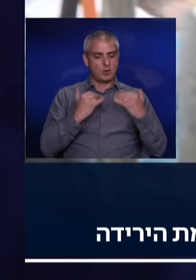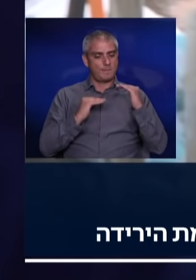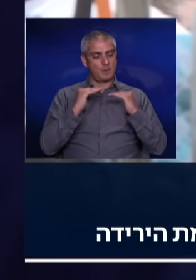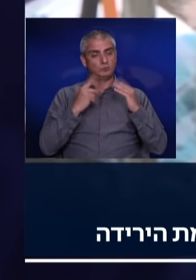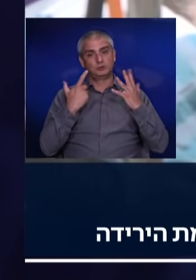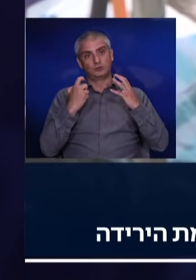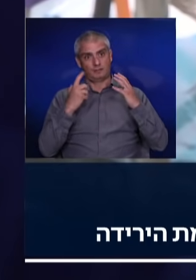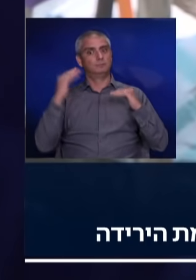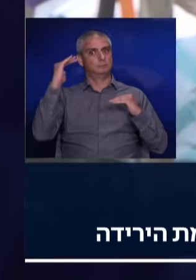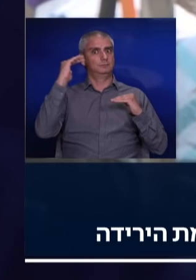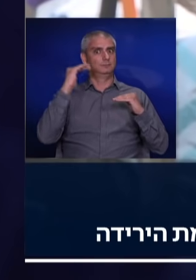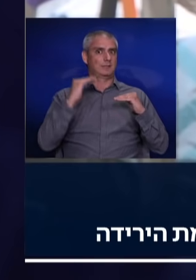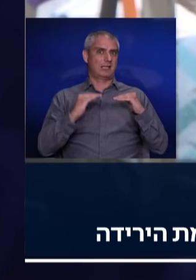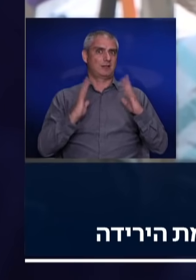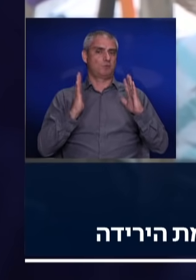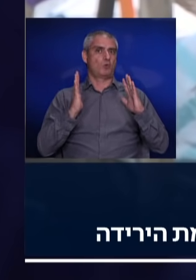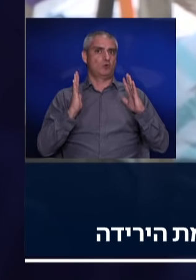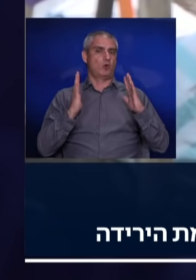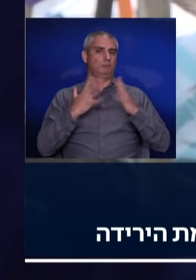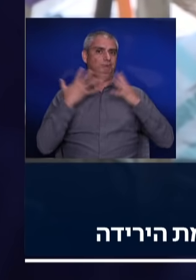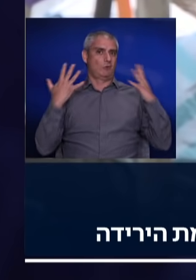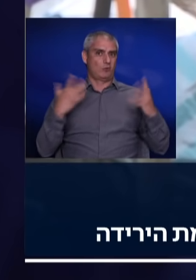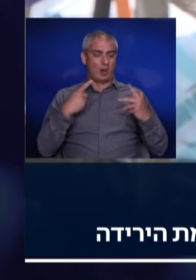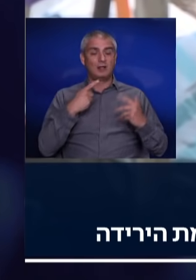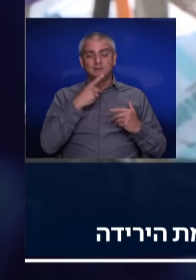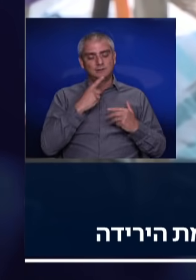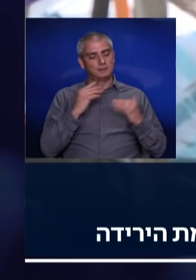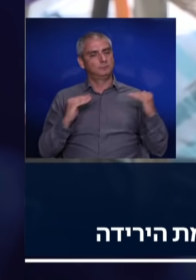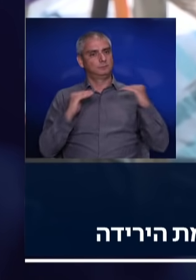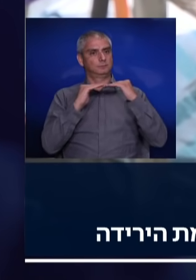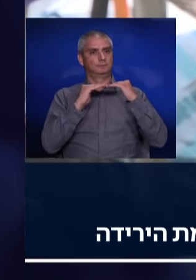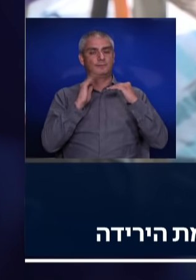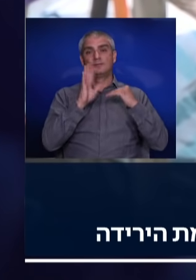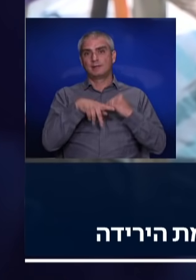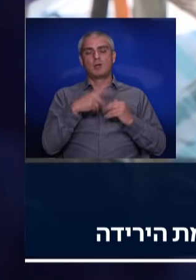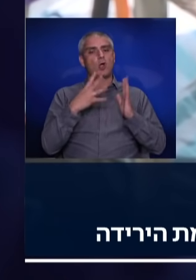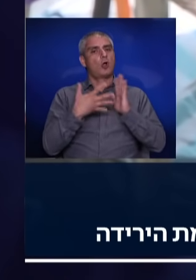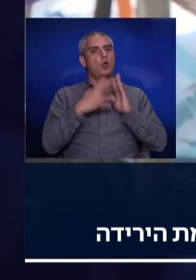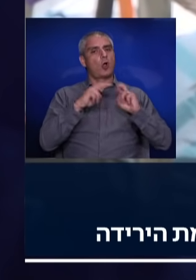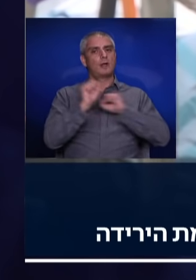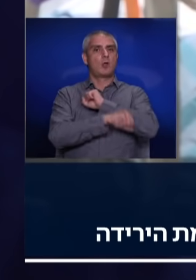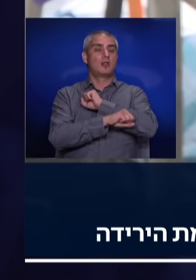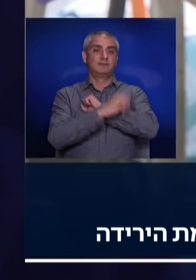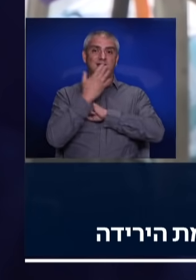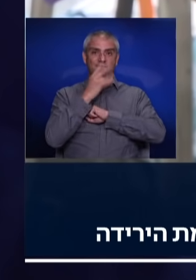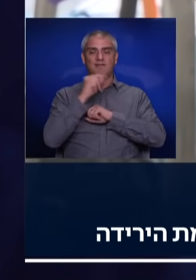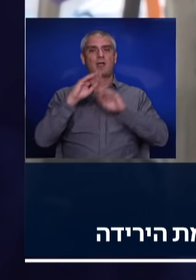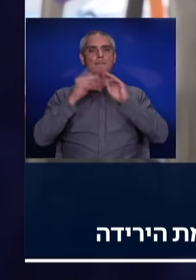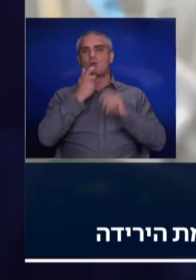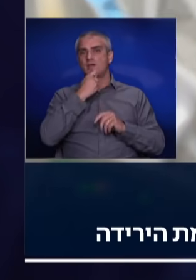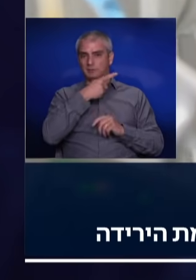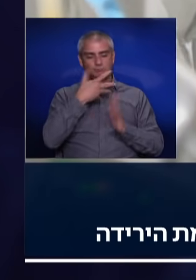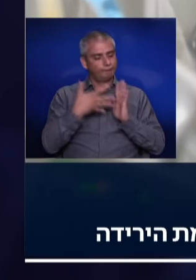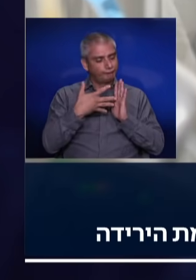70, זאת ירידה גם כן מאוד דרמטית. זה מתיישר גם עם החוקרים של האוניברסיטה העברית ומכון ויצמן, שגם